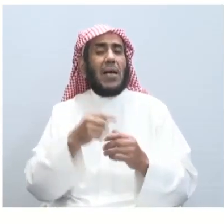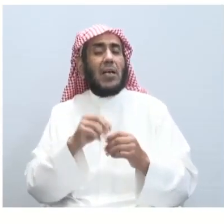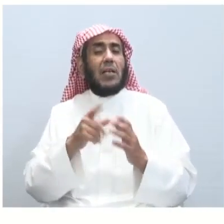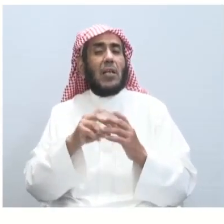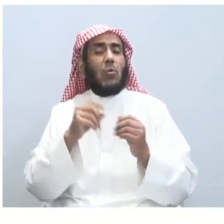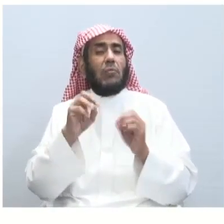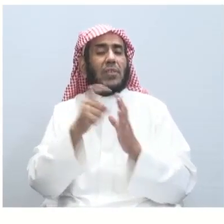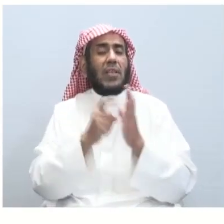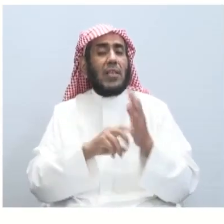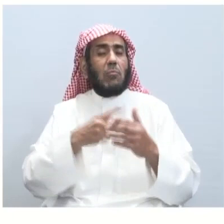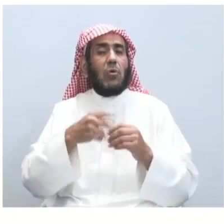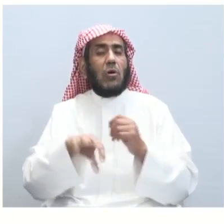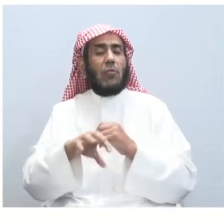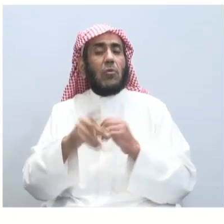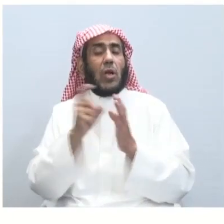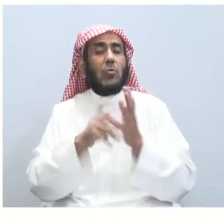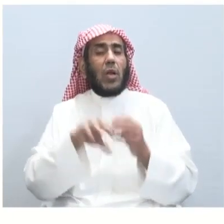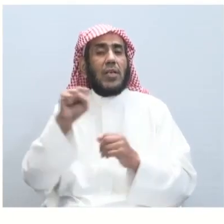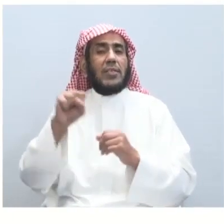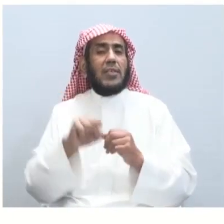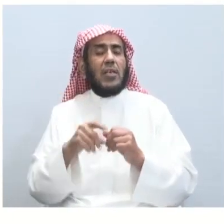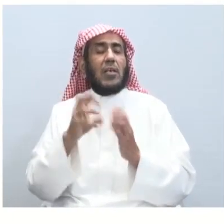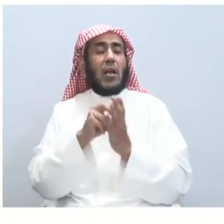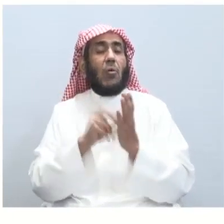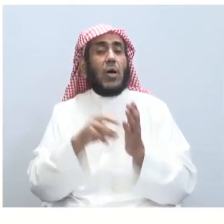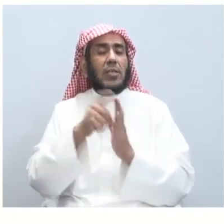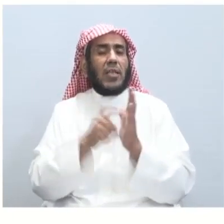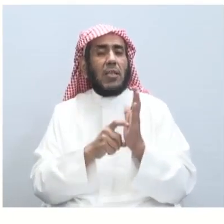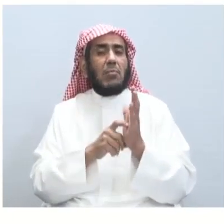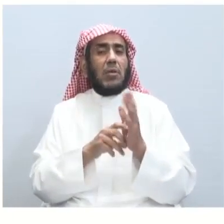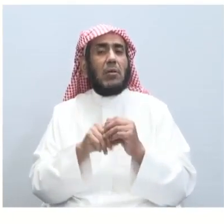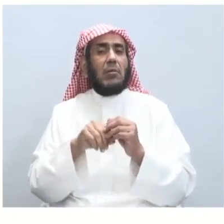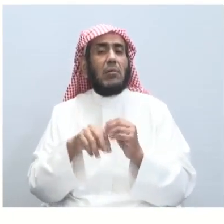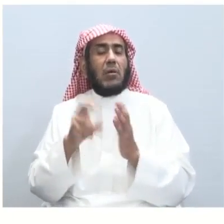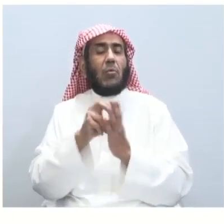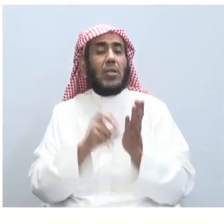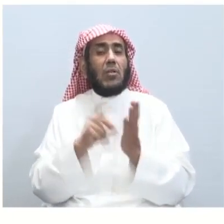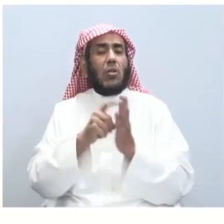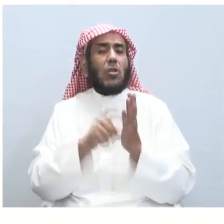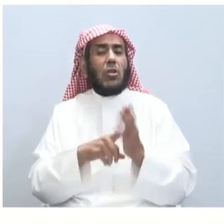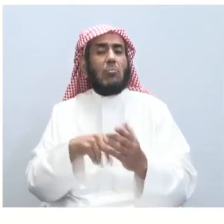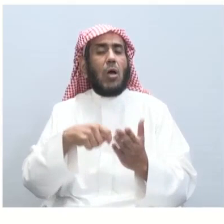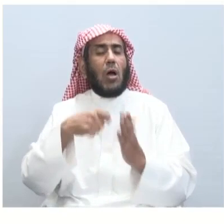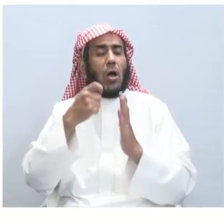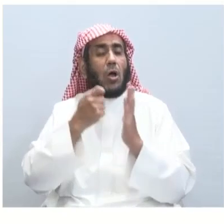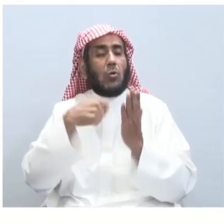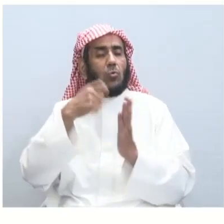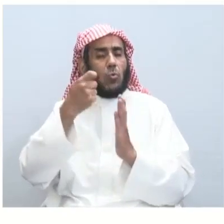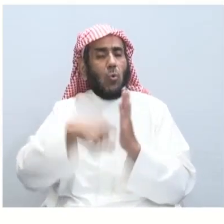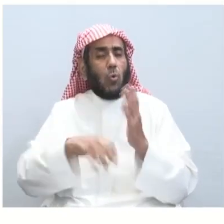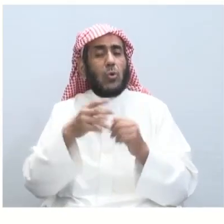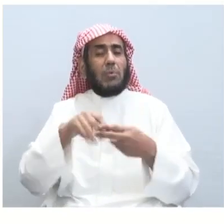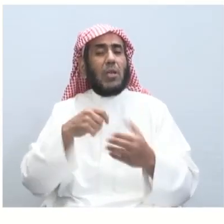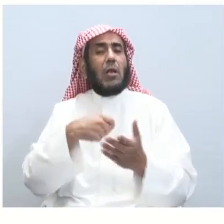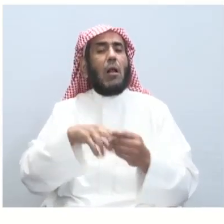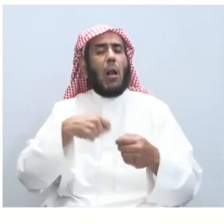بالتنظيم فرع اخر من فروع القانون الخاص قواعد تنظيم القواعد العقود المدنيه المنظمه لبيع